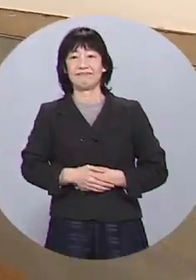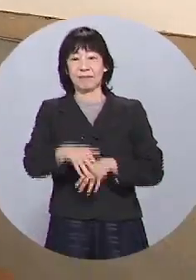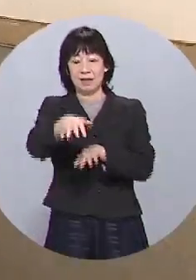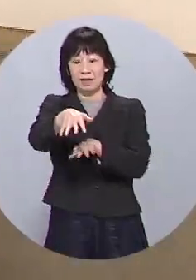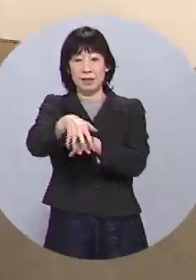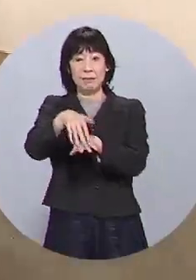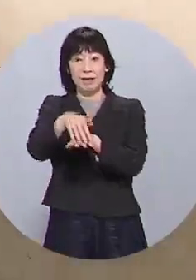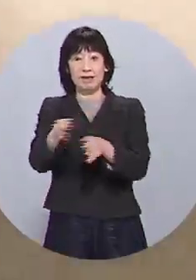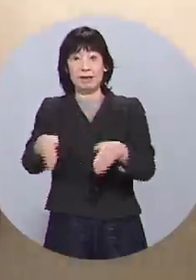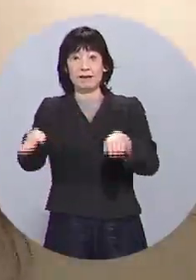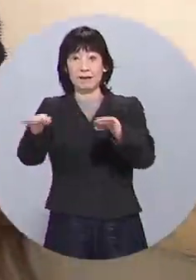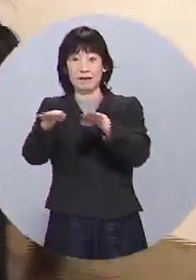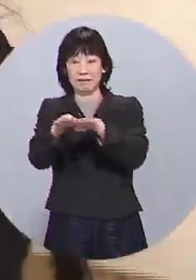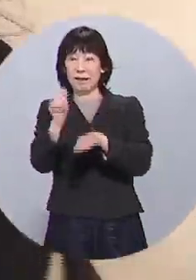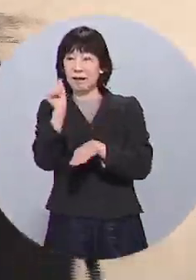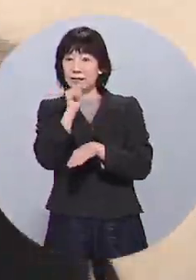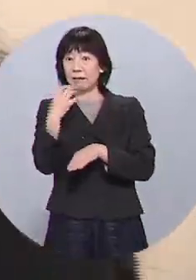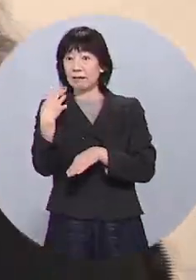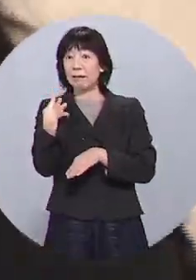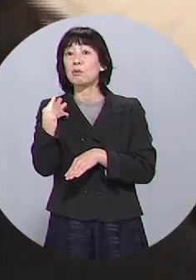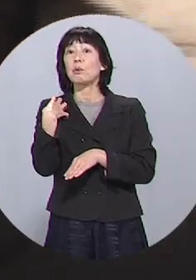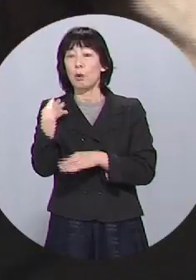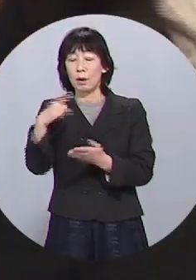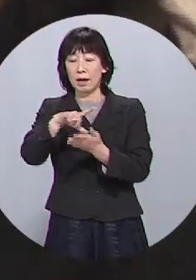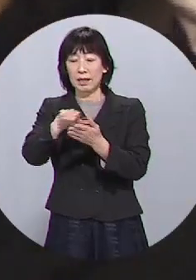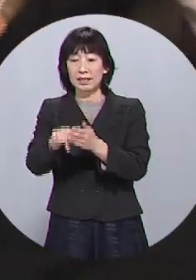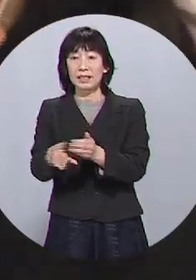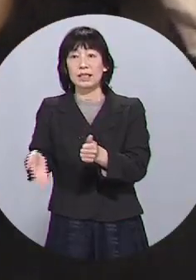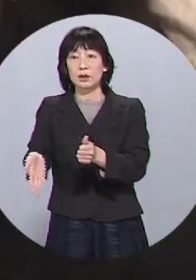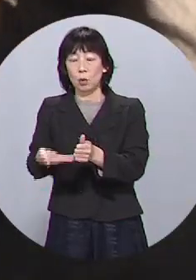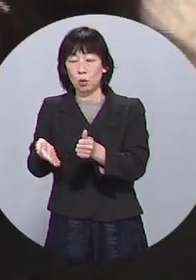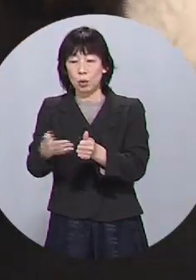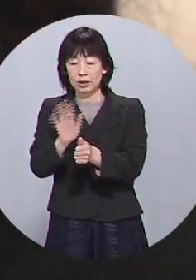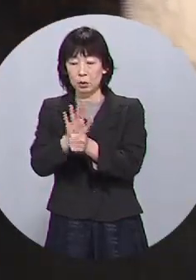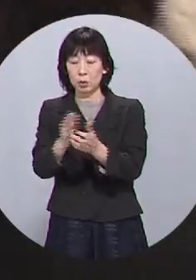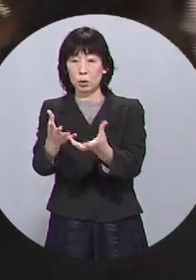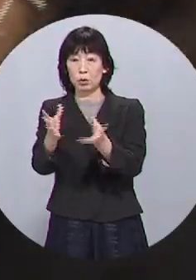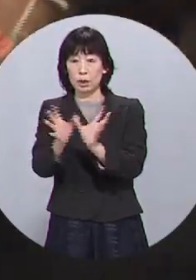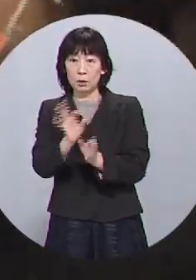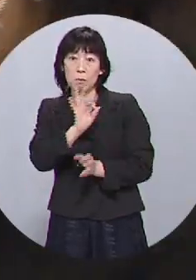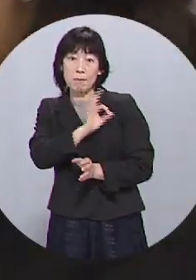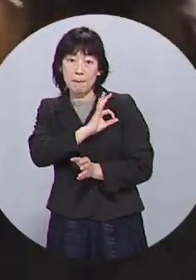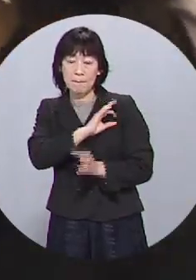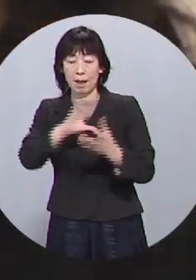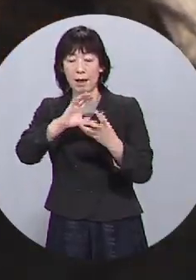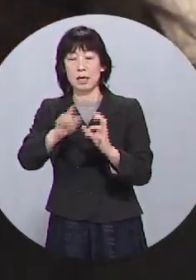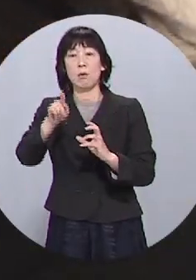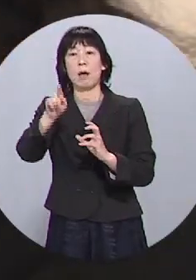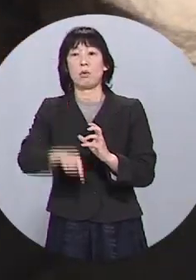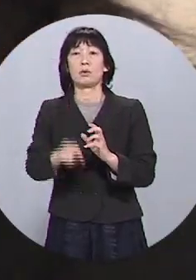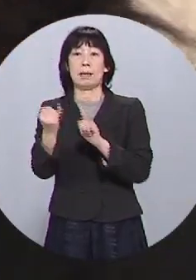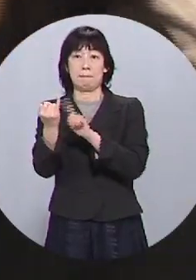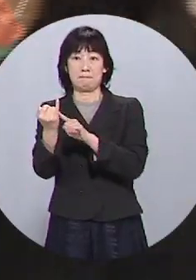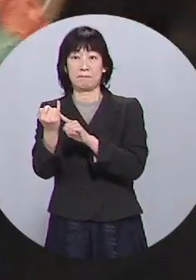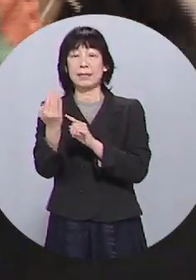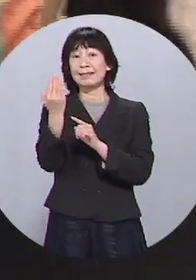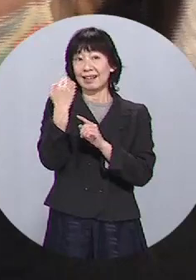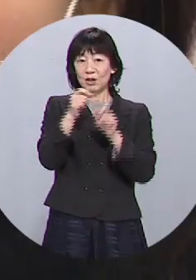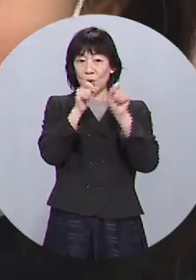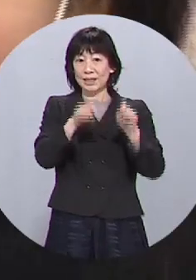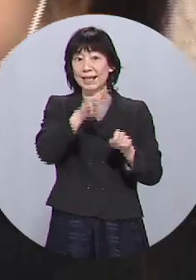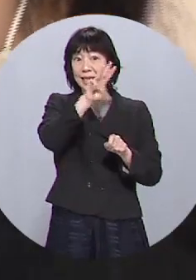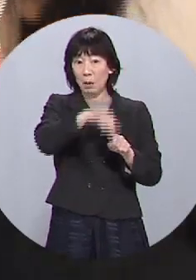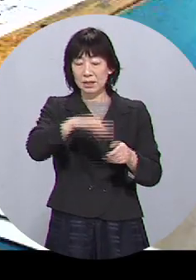仙館でご案内いただくのは地域おこし協力隊の岩野さん、いろは鳥関川さんの後任にあたります